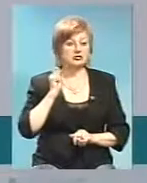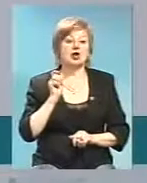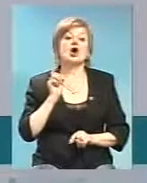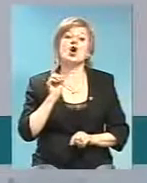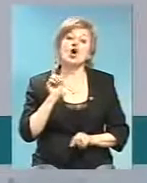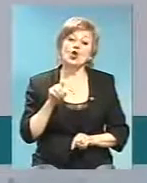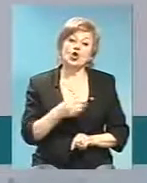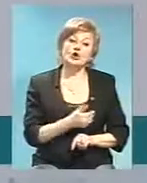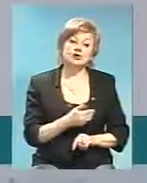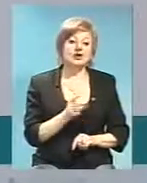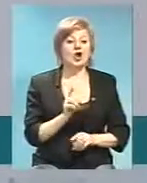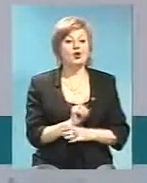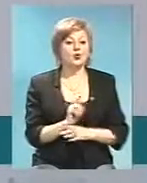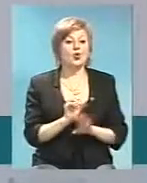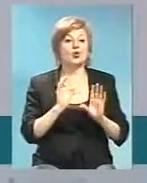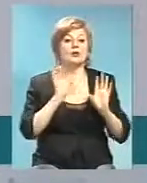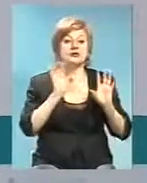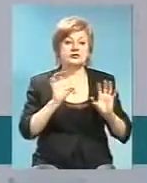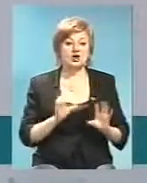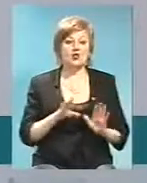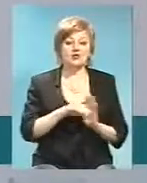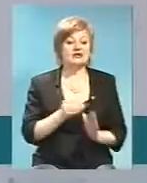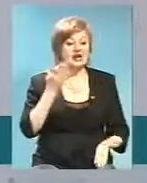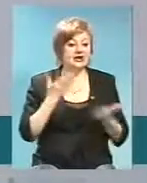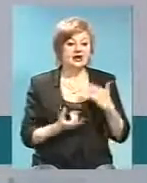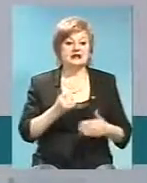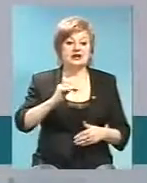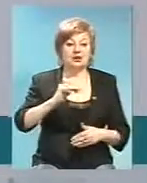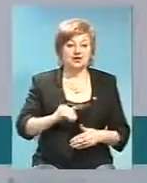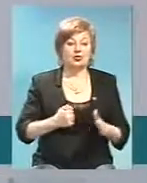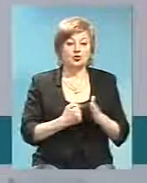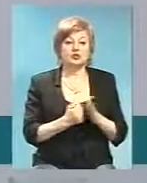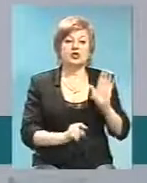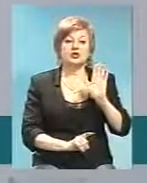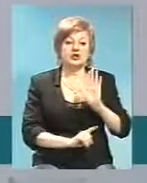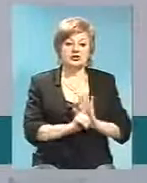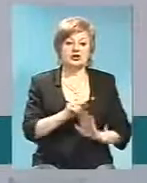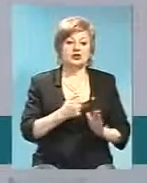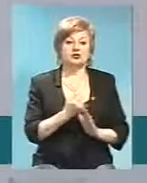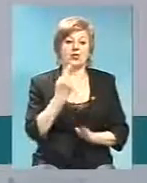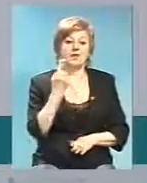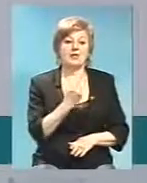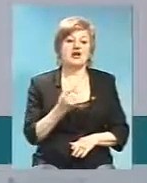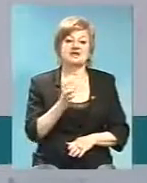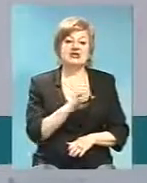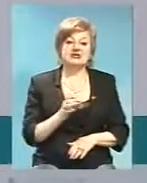хоча нормою закону введено, якщо дитині до початку, тобто до 1 вересня,